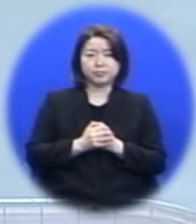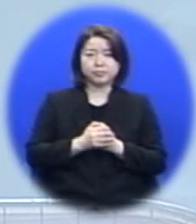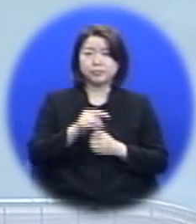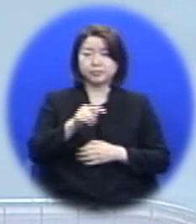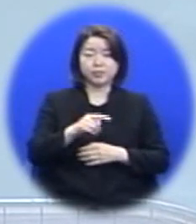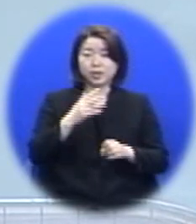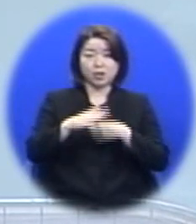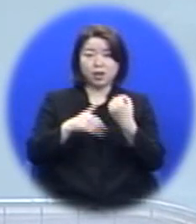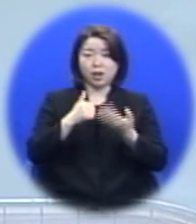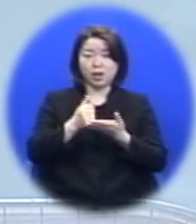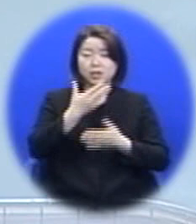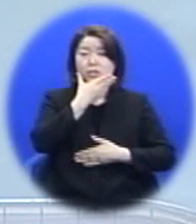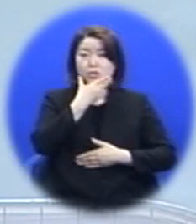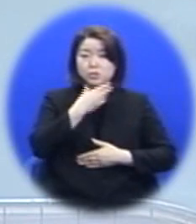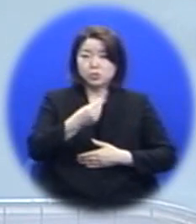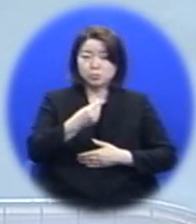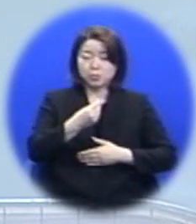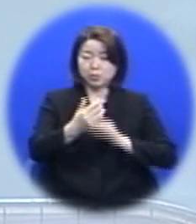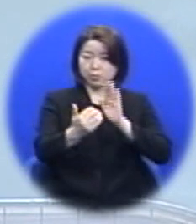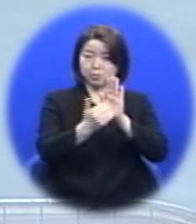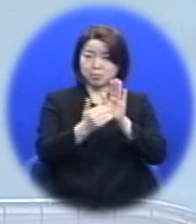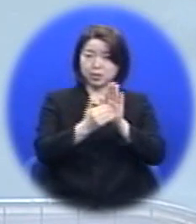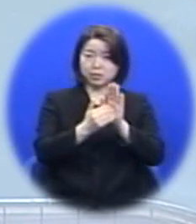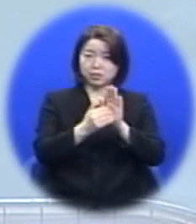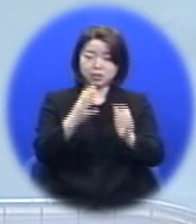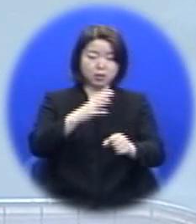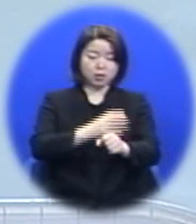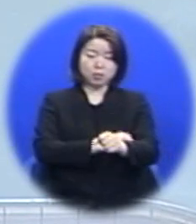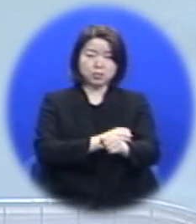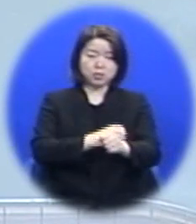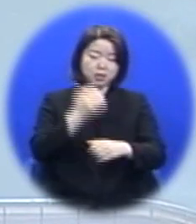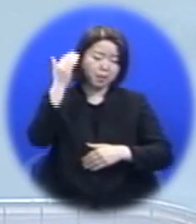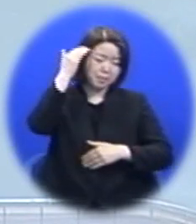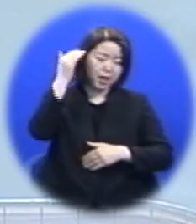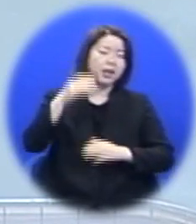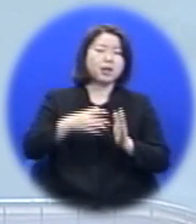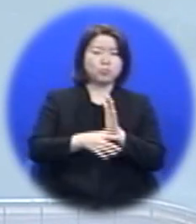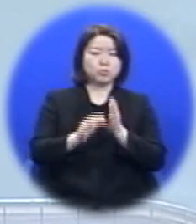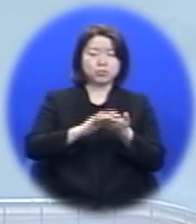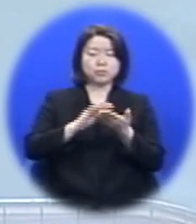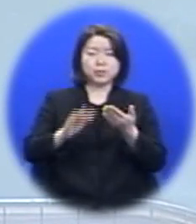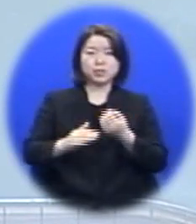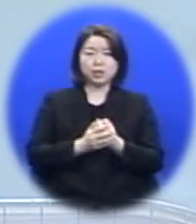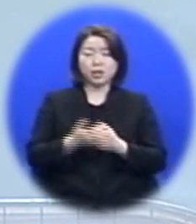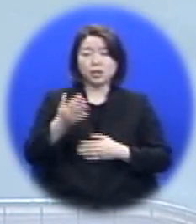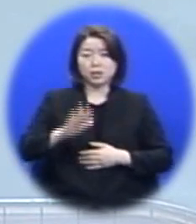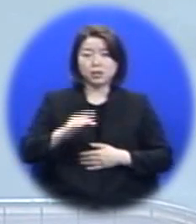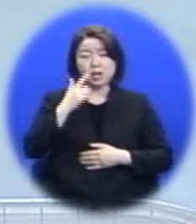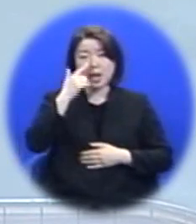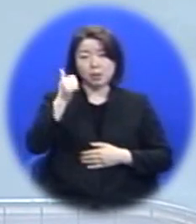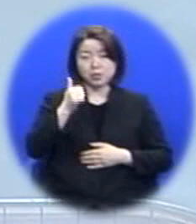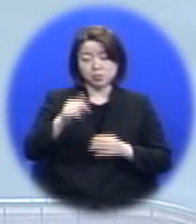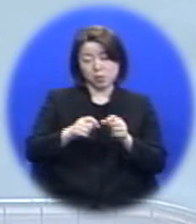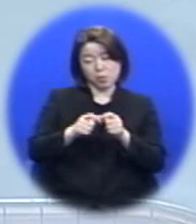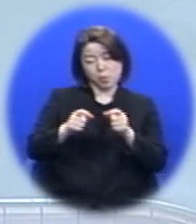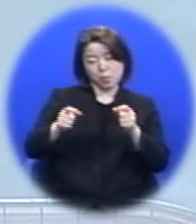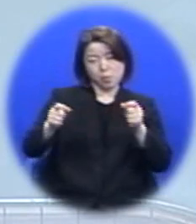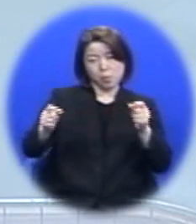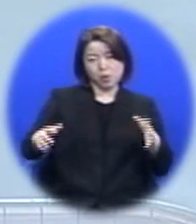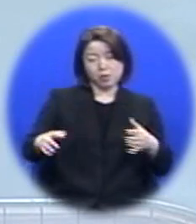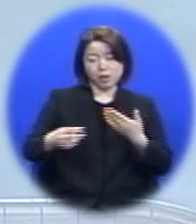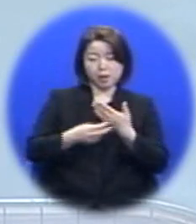그건 하나님의 축복을 가로막는 엄청난 장애물이거든요. 근데 아버님이 오래